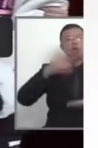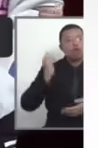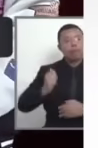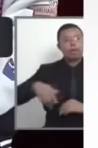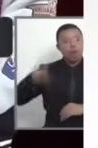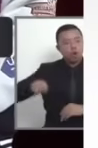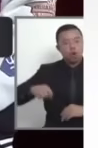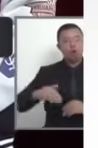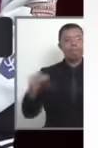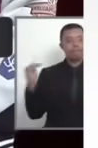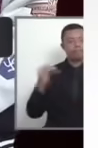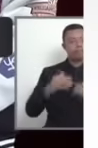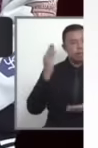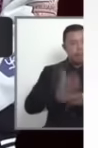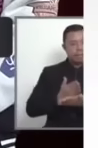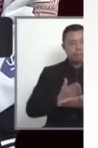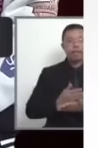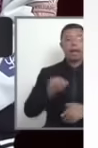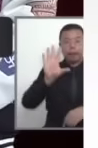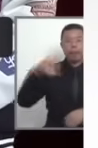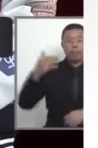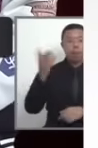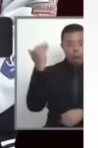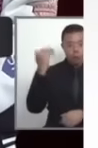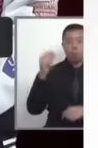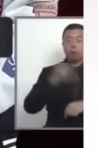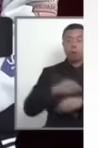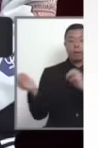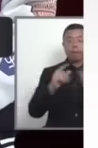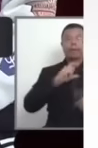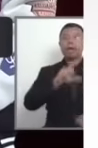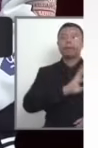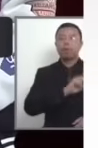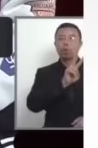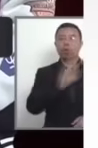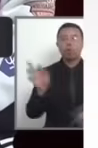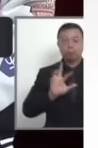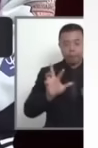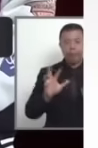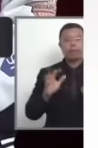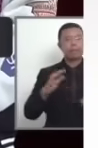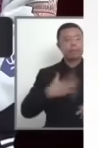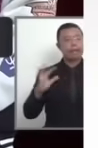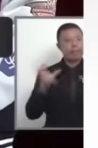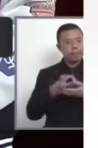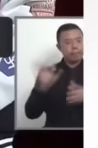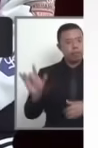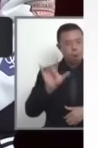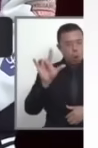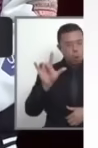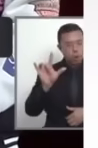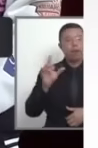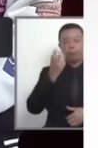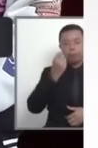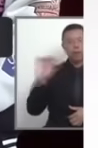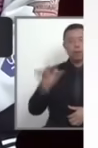menyuarakan kekhawatiran tersebut. Dan juga ya Mas Ganjar pun secara jujur menyampaikan bahwa apa